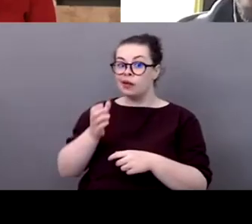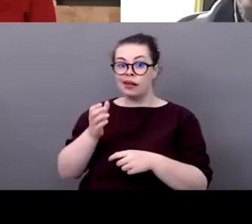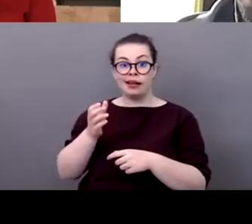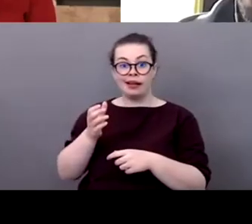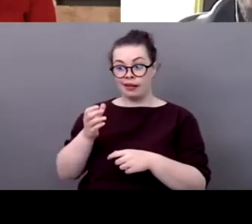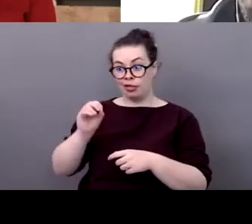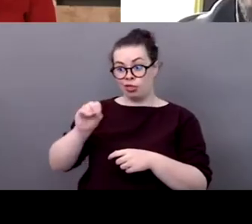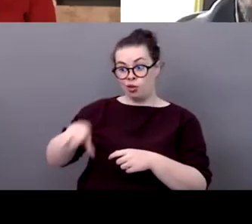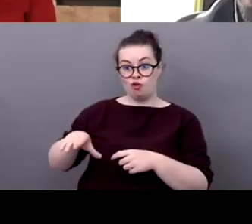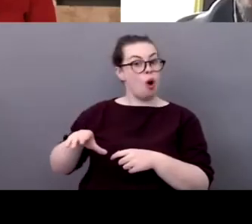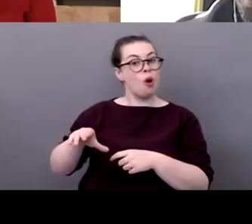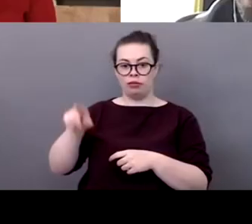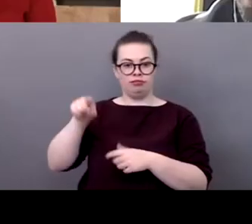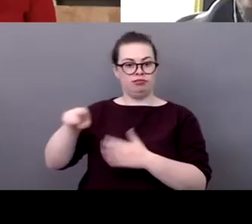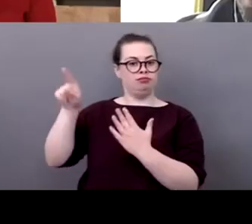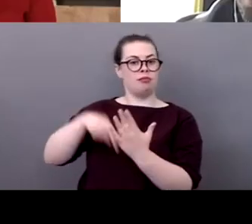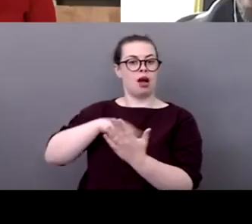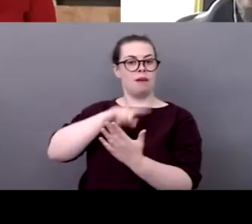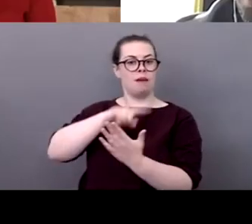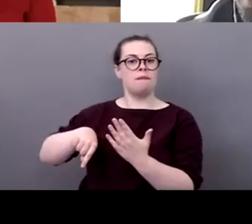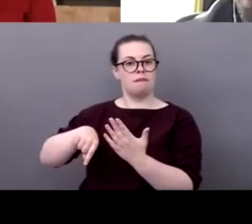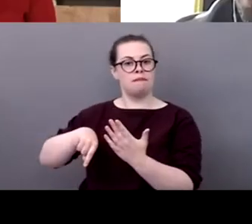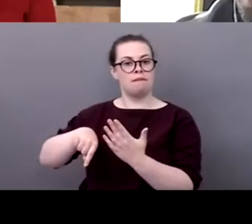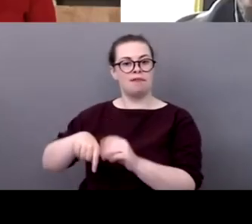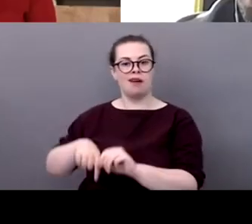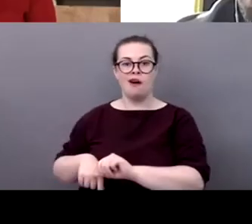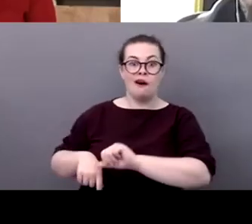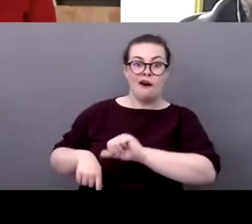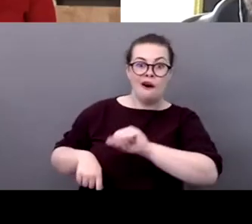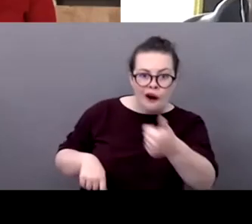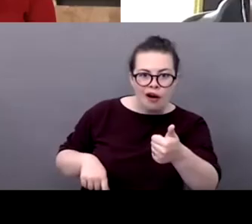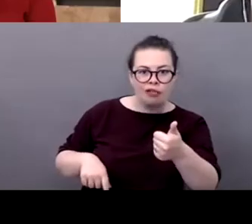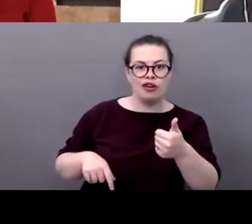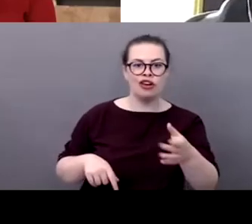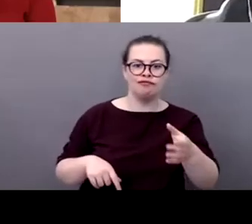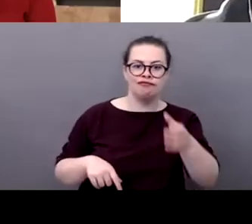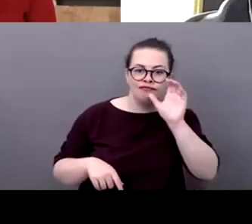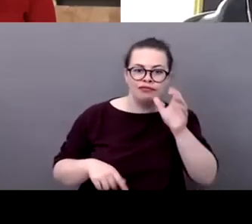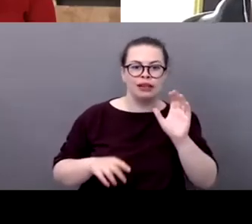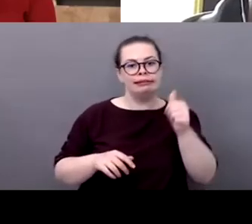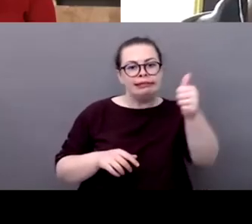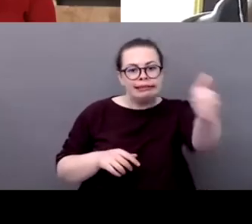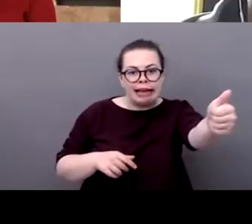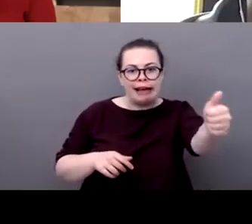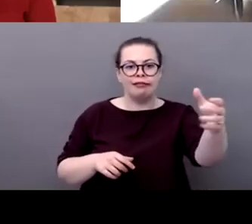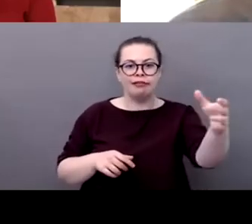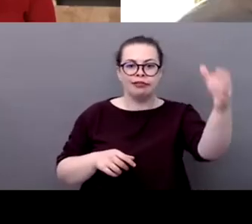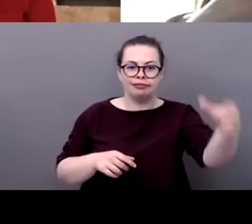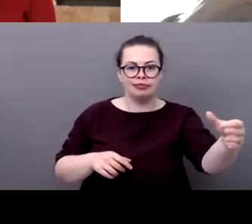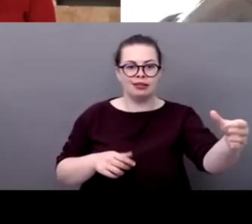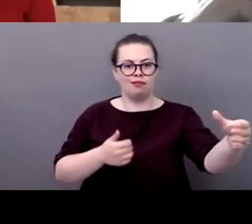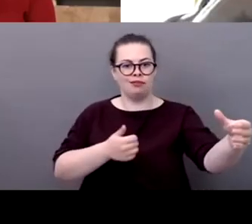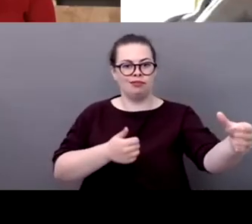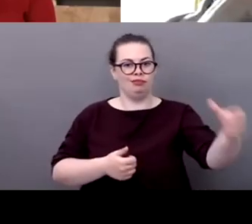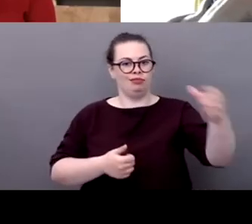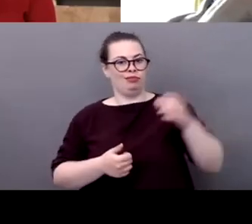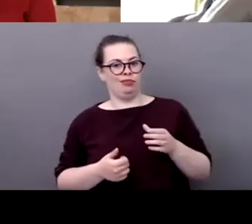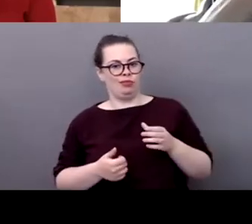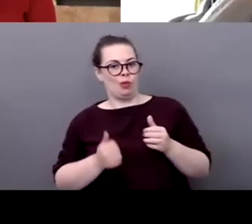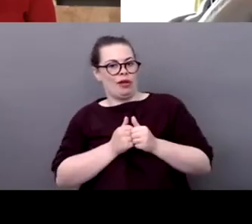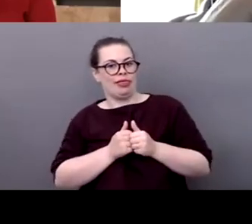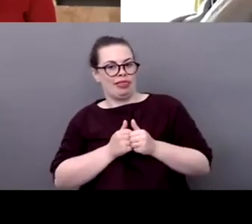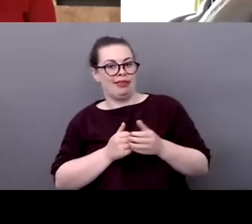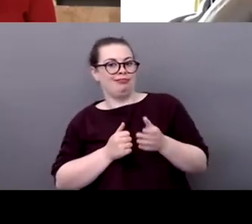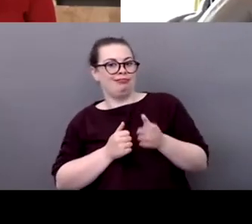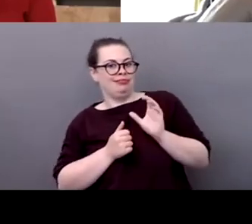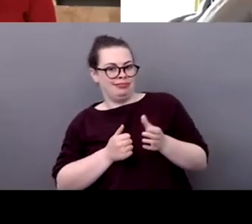on connaît ce septième continent qui vaut, je crois que c'est sept fois la France. Cet océan de plastique,